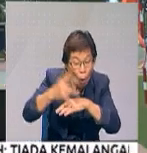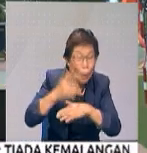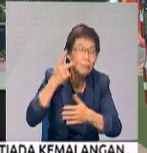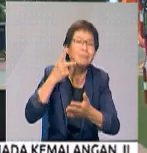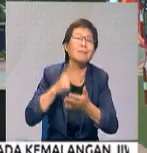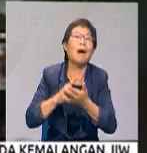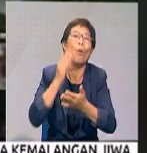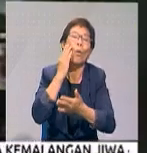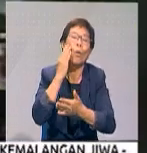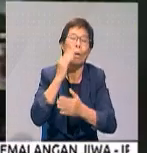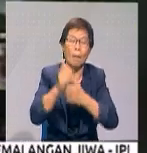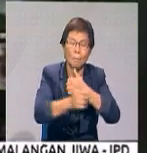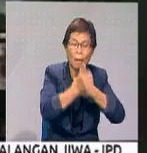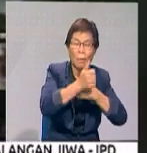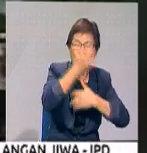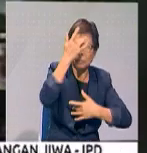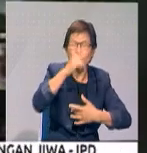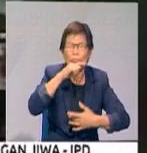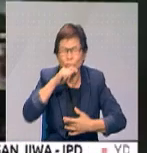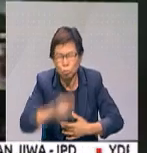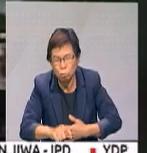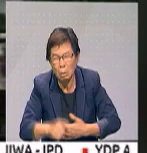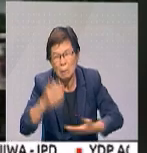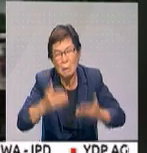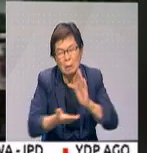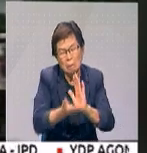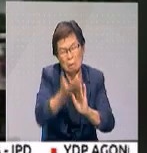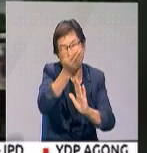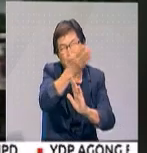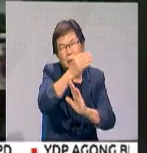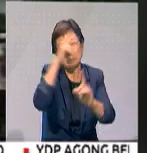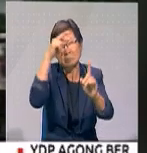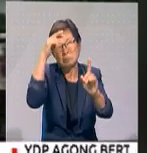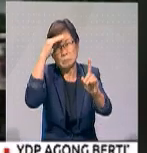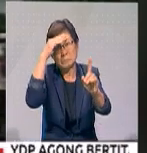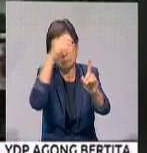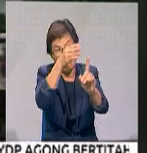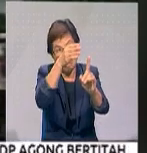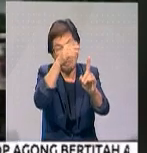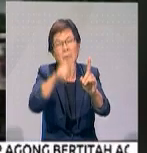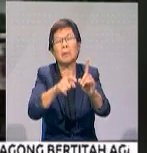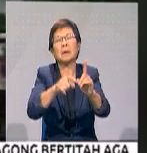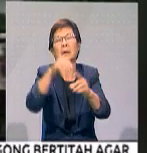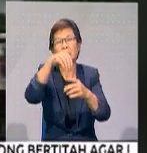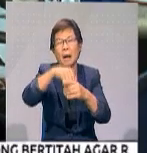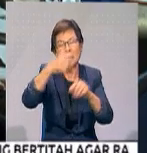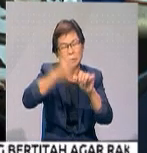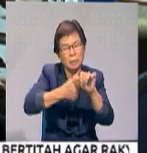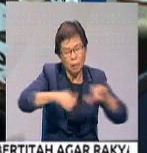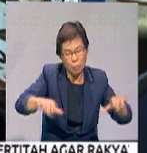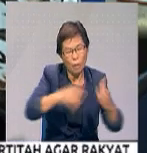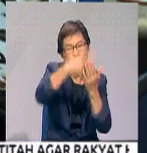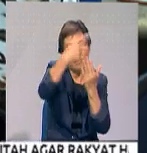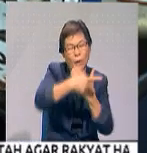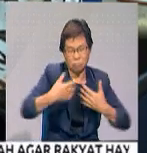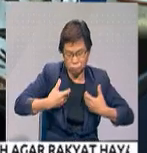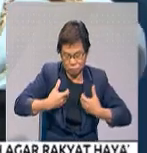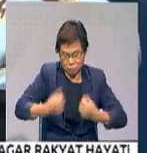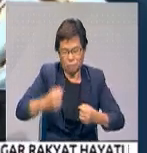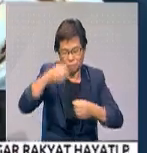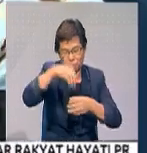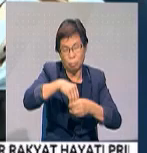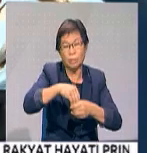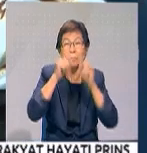masalah penglihatan akibat usia lanjut dijangka meningkat dan aspek ini perlu diambil kira dalam setiap pelaksanaan program kesihatan